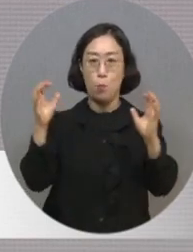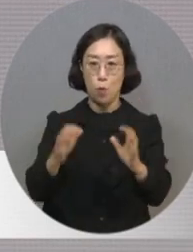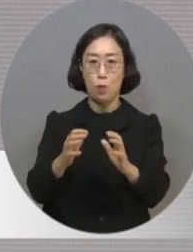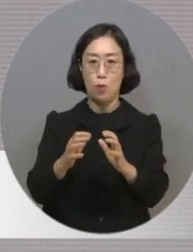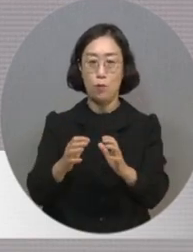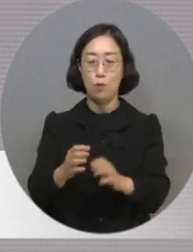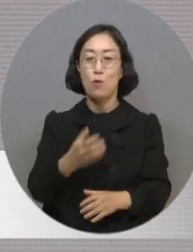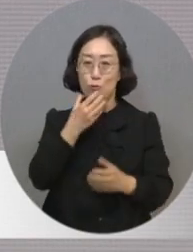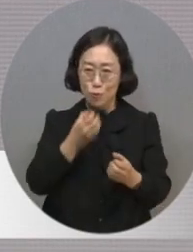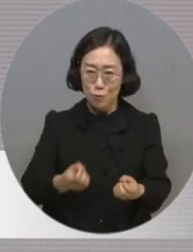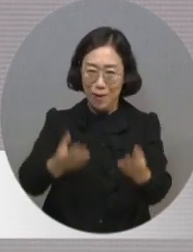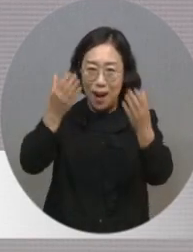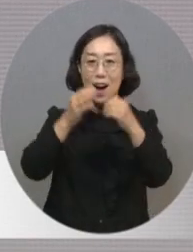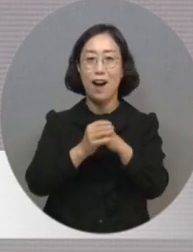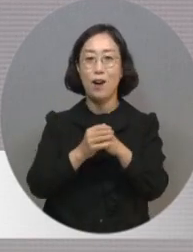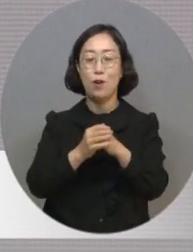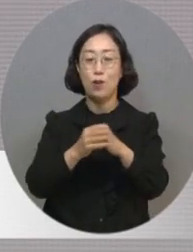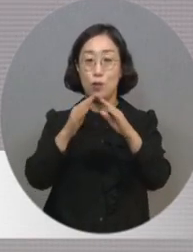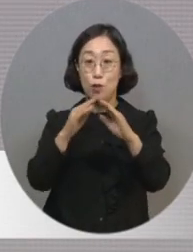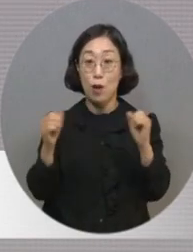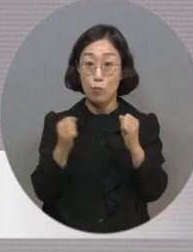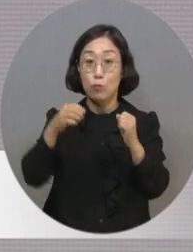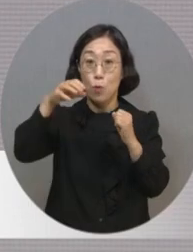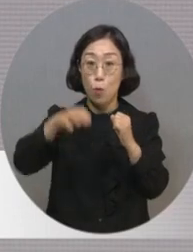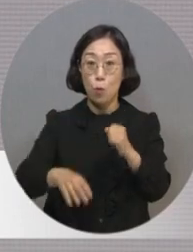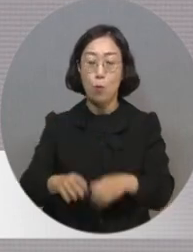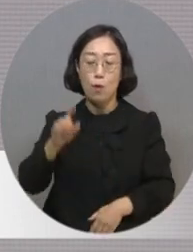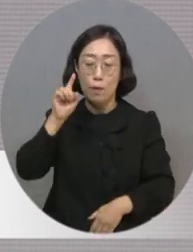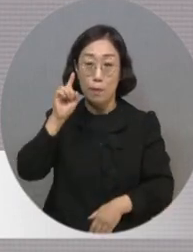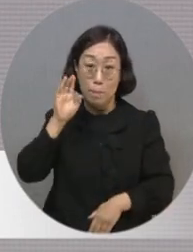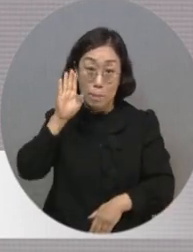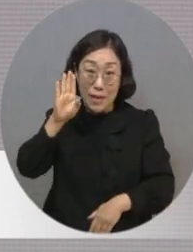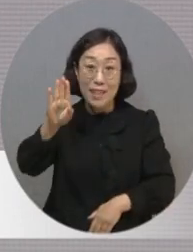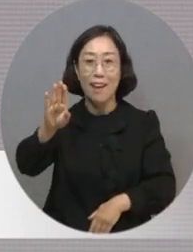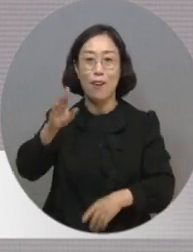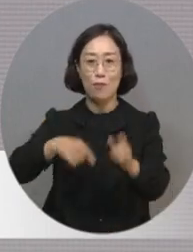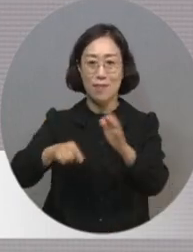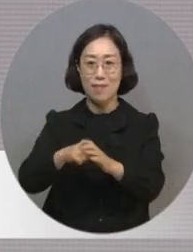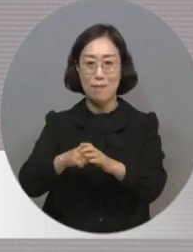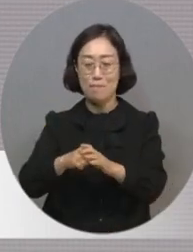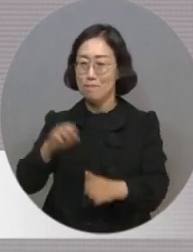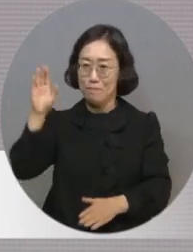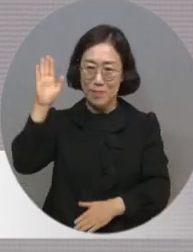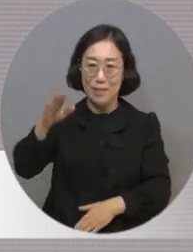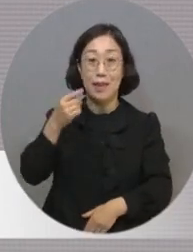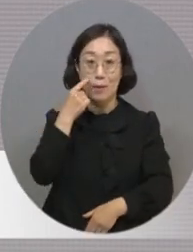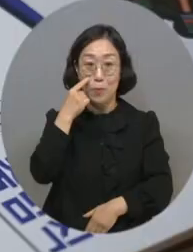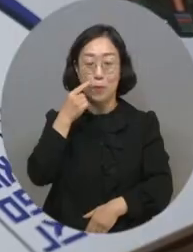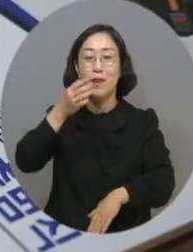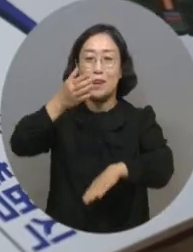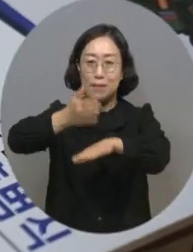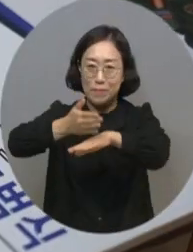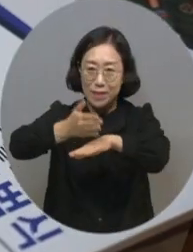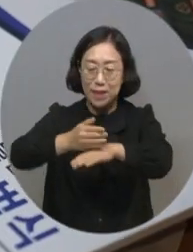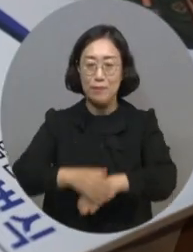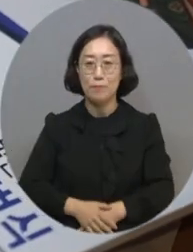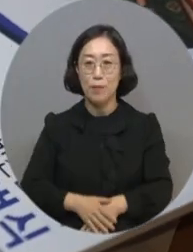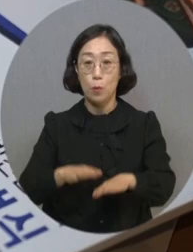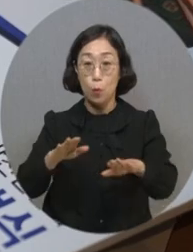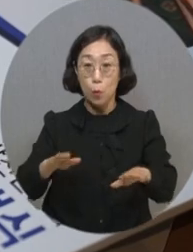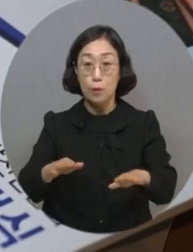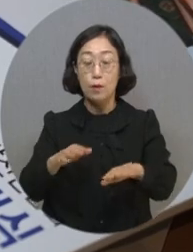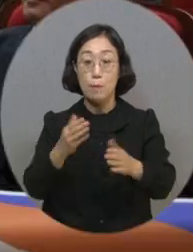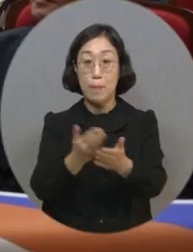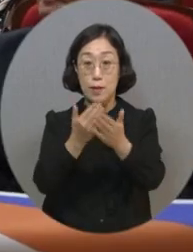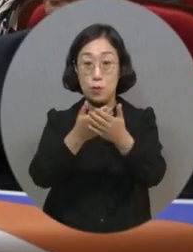한번 축하드리고 전라북도의 밝은 내일을 위해 함께 전진합시다. 감사합니다. 이번